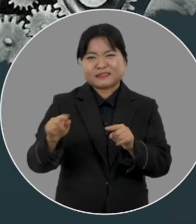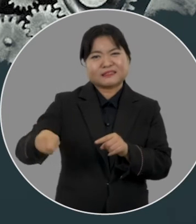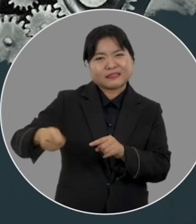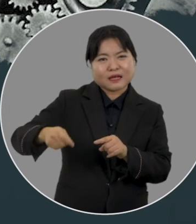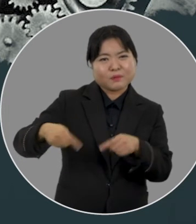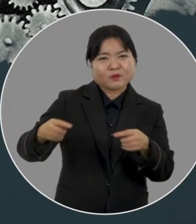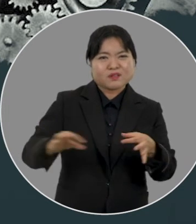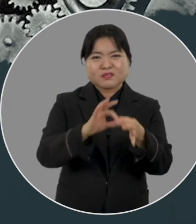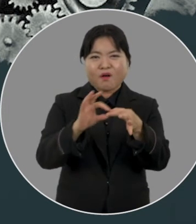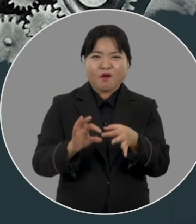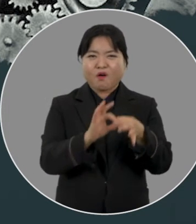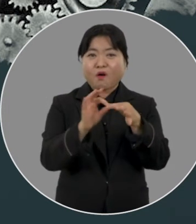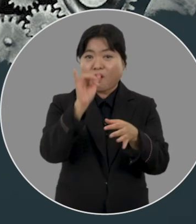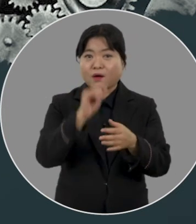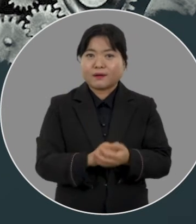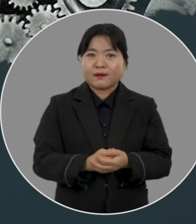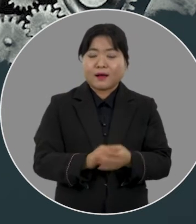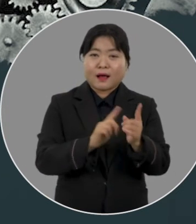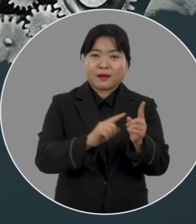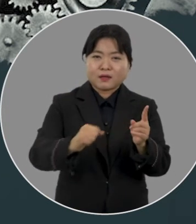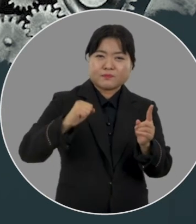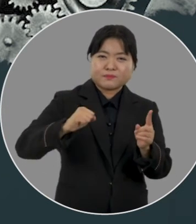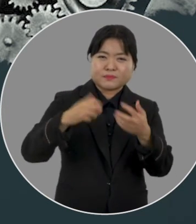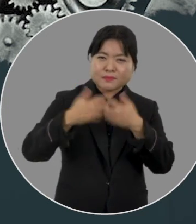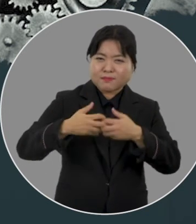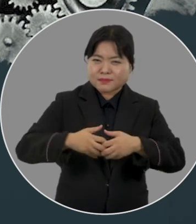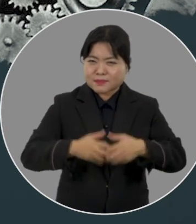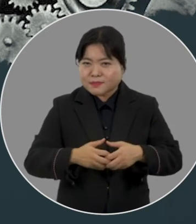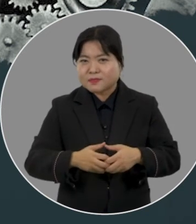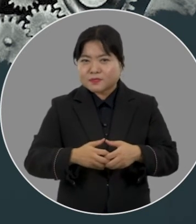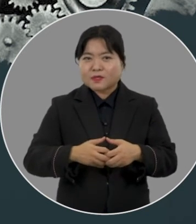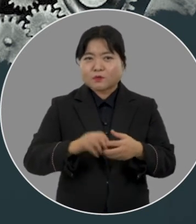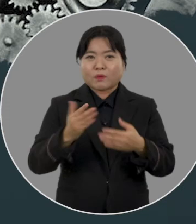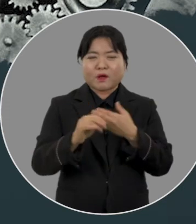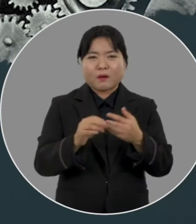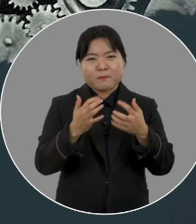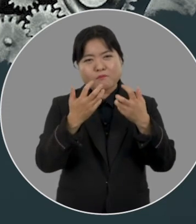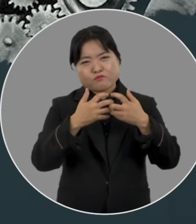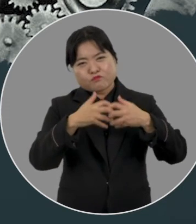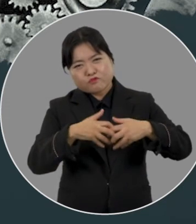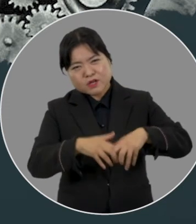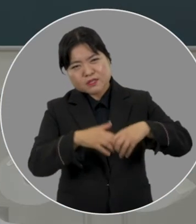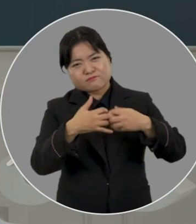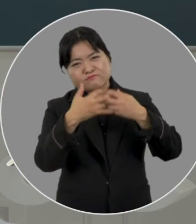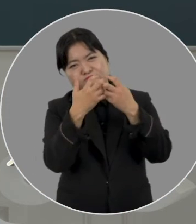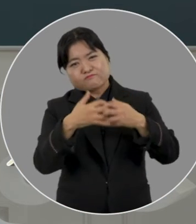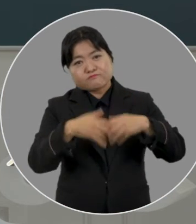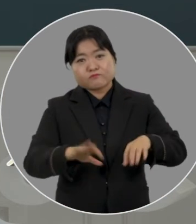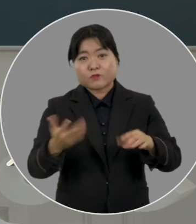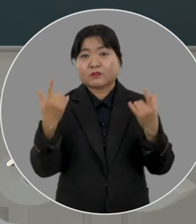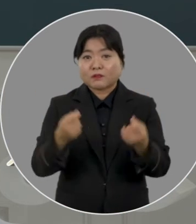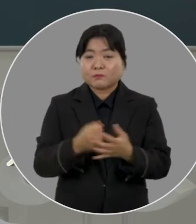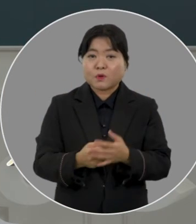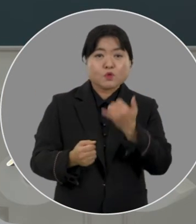나삿바퀴로 이어져 있지요. 하나의 동력장치가 돌아가게 되면 맞물린 나삿바퀴들이 돌아가듯이